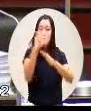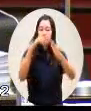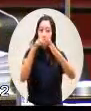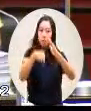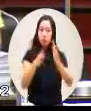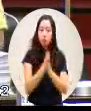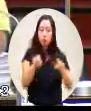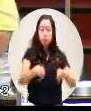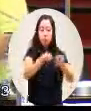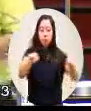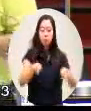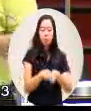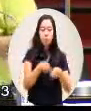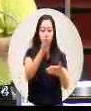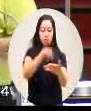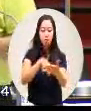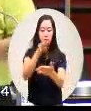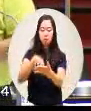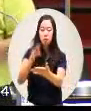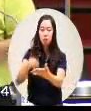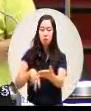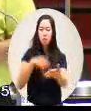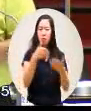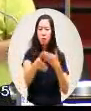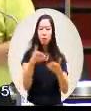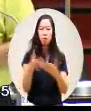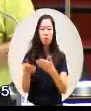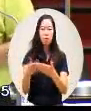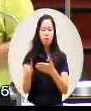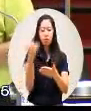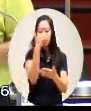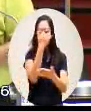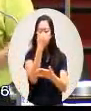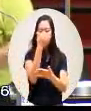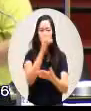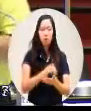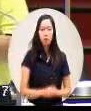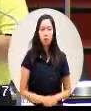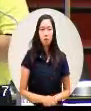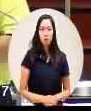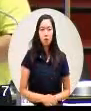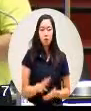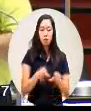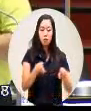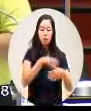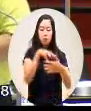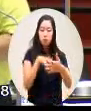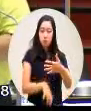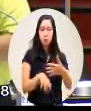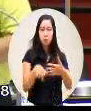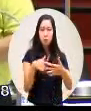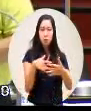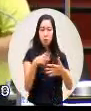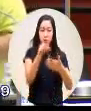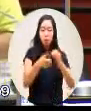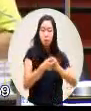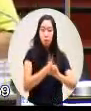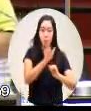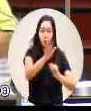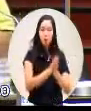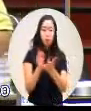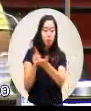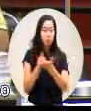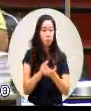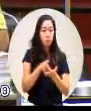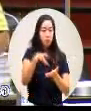约书写的也不清不楚，没清没错啦。因为教书里面，你买规定，伊要按照用的